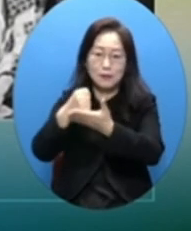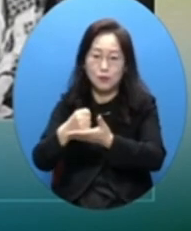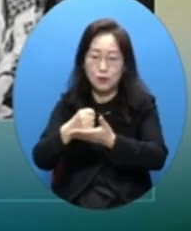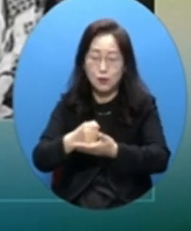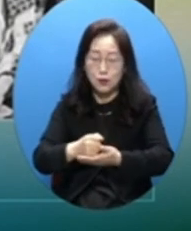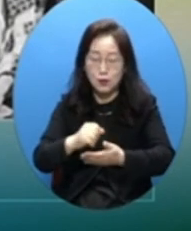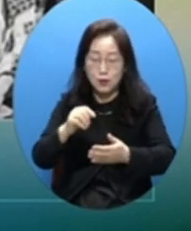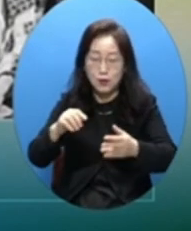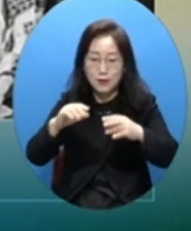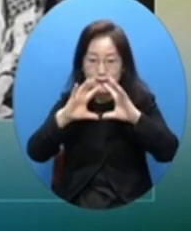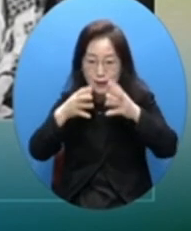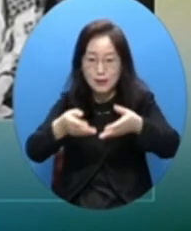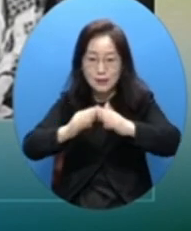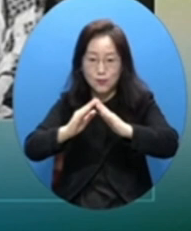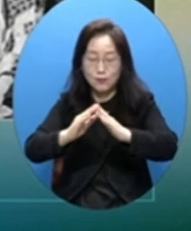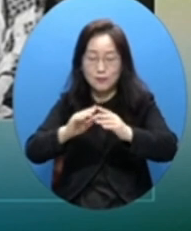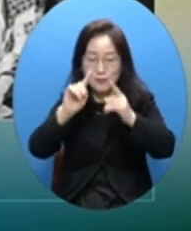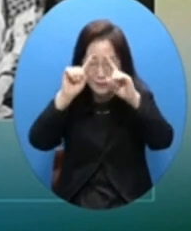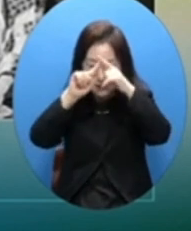임명받게 됩니다 할렐루야